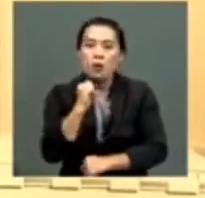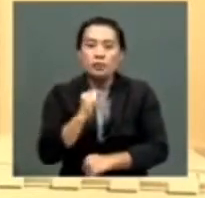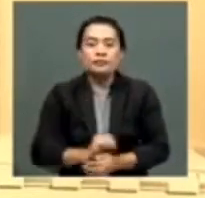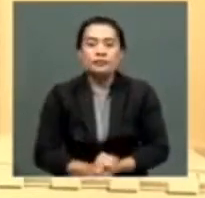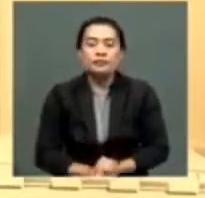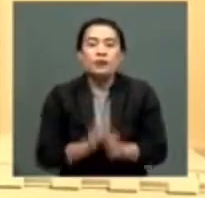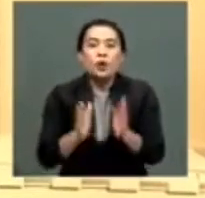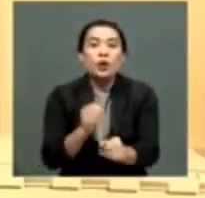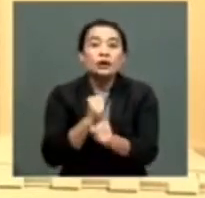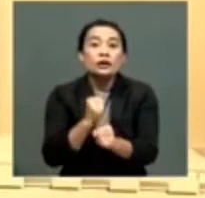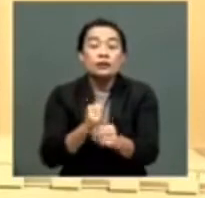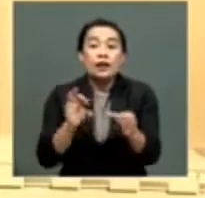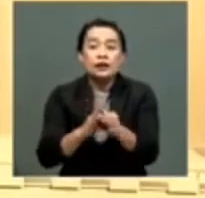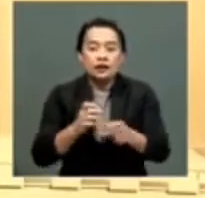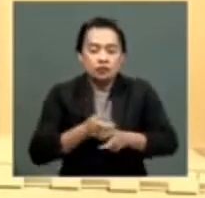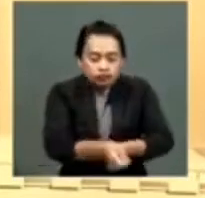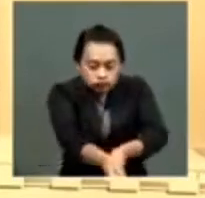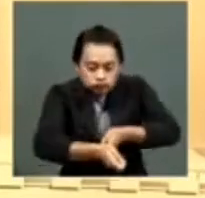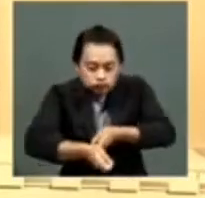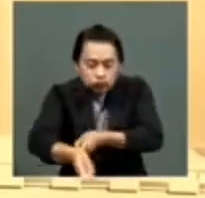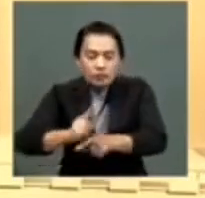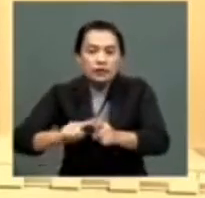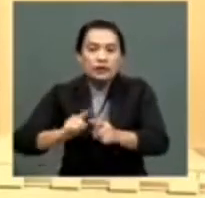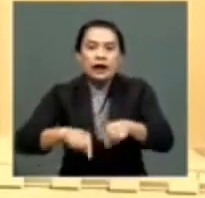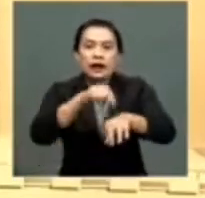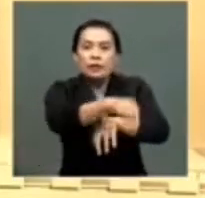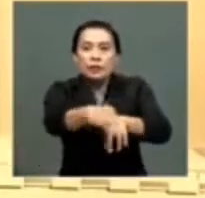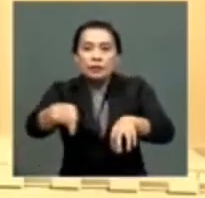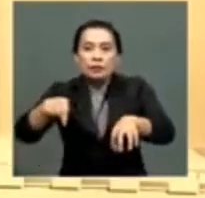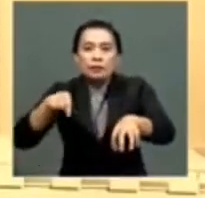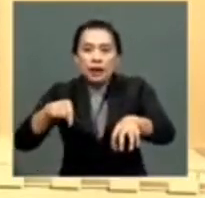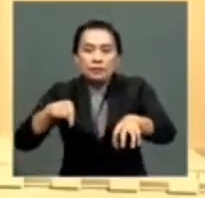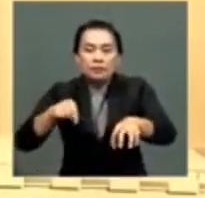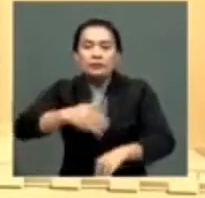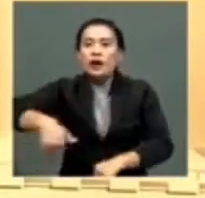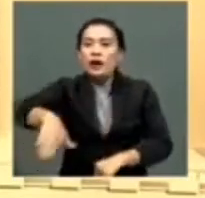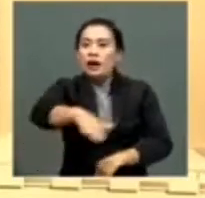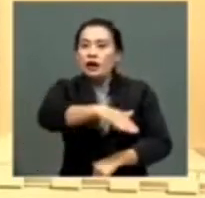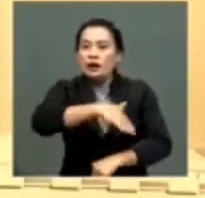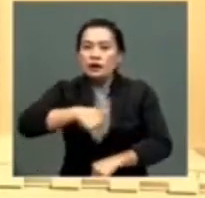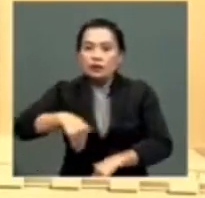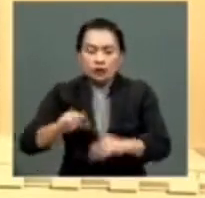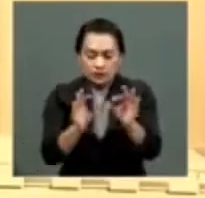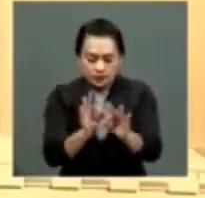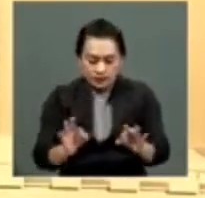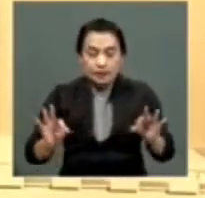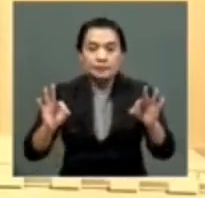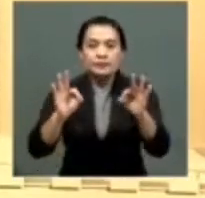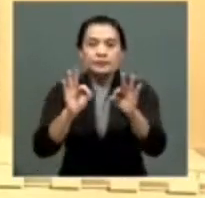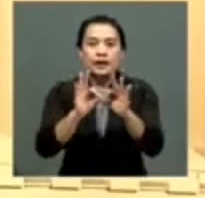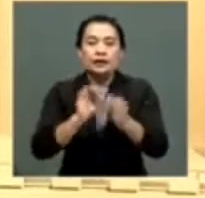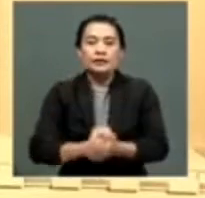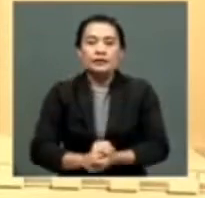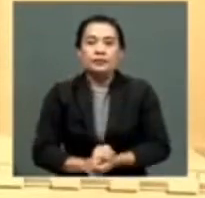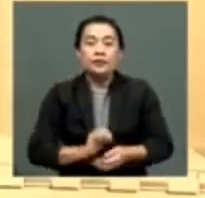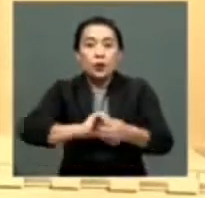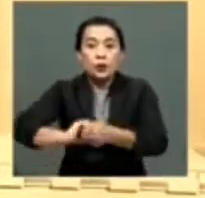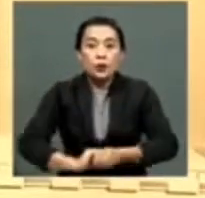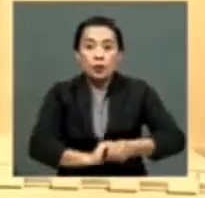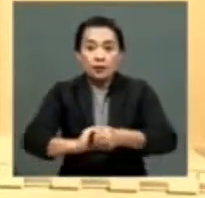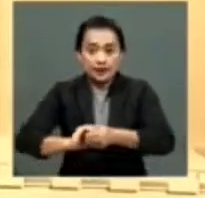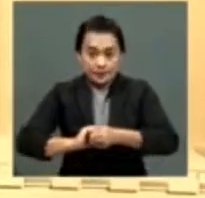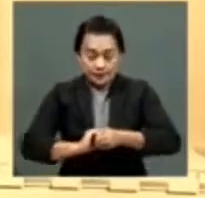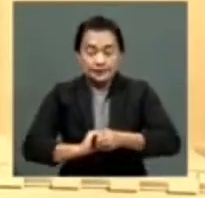งานทำความสะอาดในสถานที่ต่างๆทุกท่านล้วนเป็นบุคคลสำคัญนะครับตลอดจนการให้ความร่วมมือและ